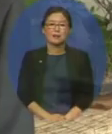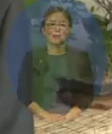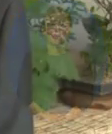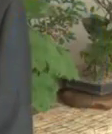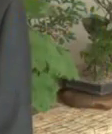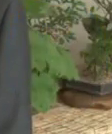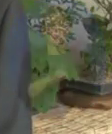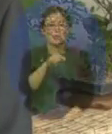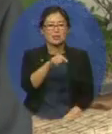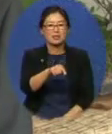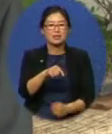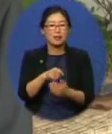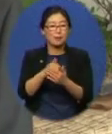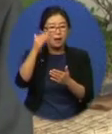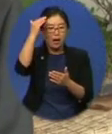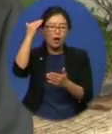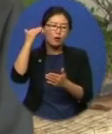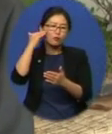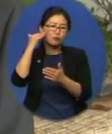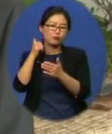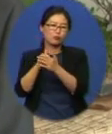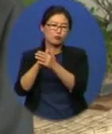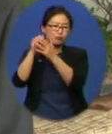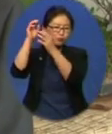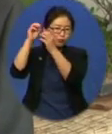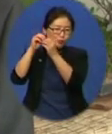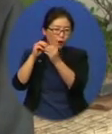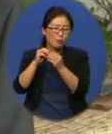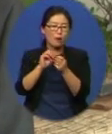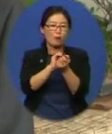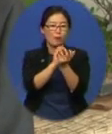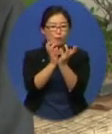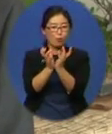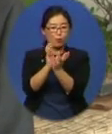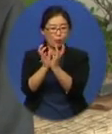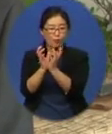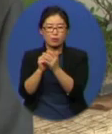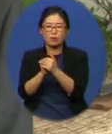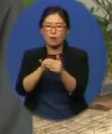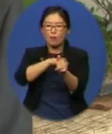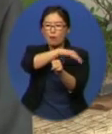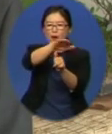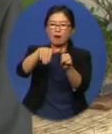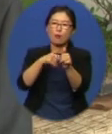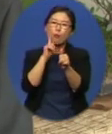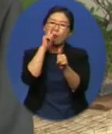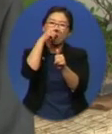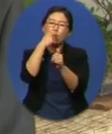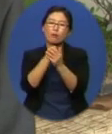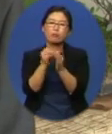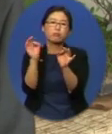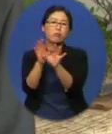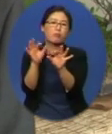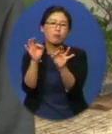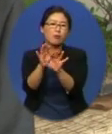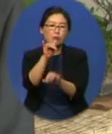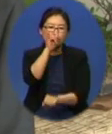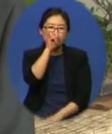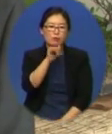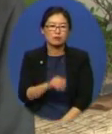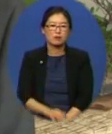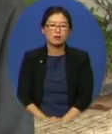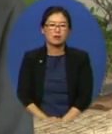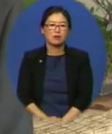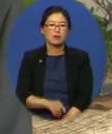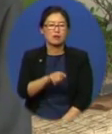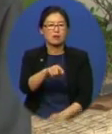그리고 우리로서는 이 토종이 자꾸 이 환경 변화에 의해서 멸종되는 경우가 있는데 우리가 함부로 어디 가더라도